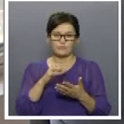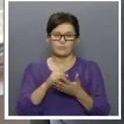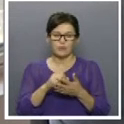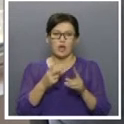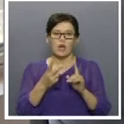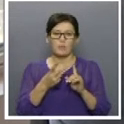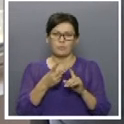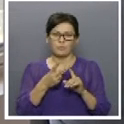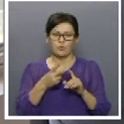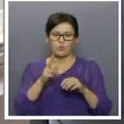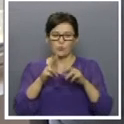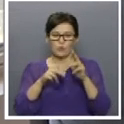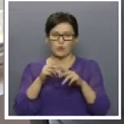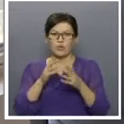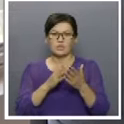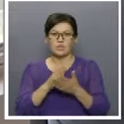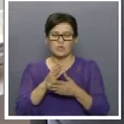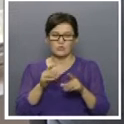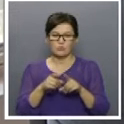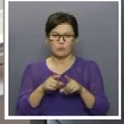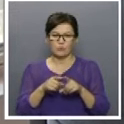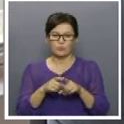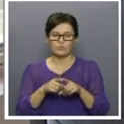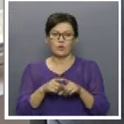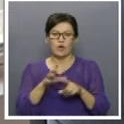Екіншісі құрылыс саласында.